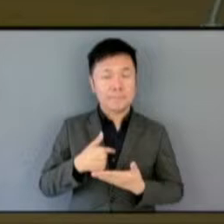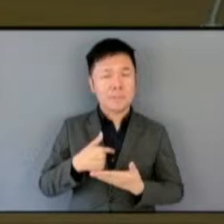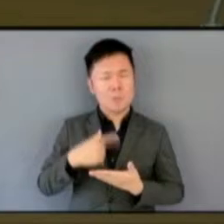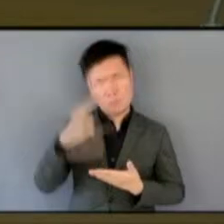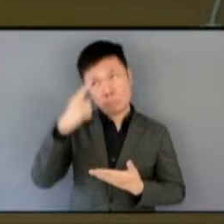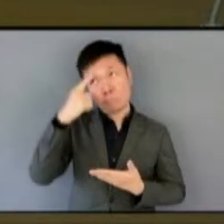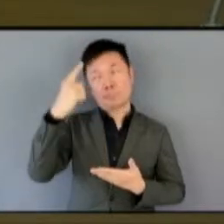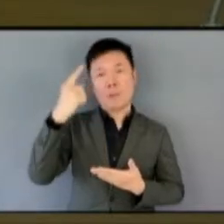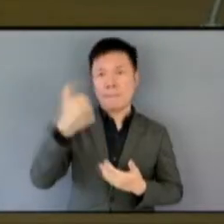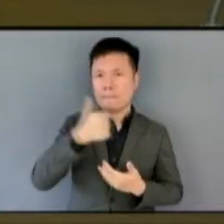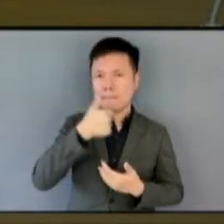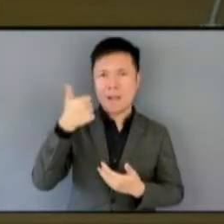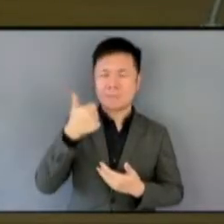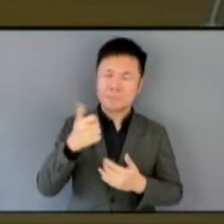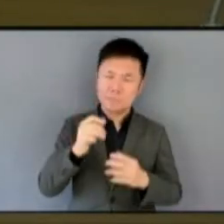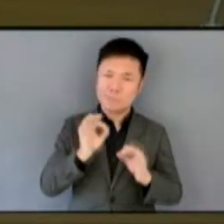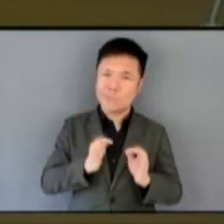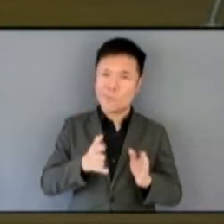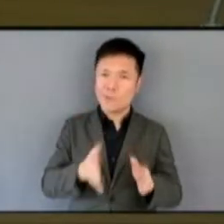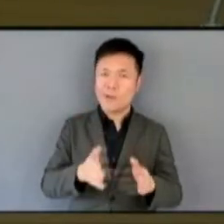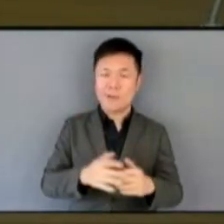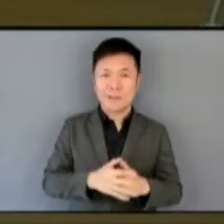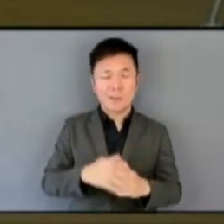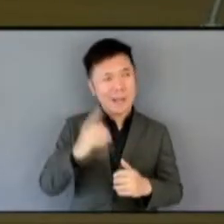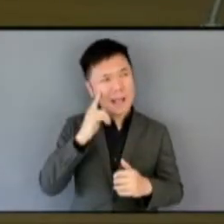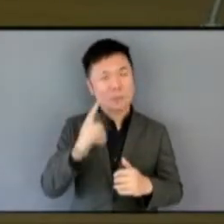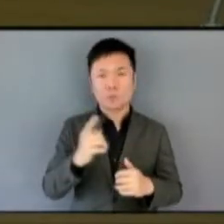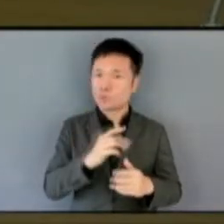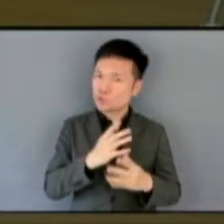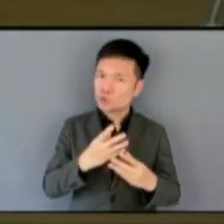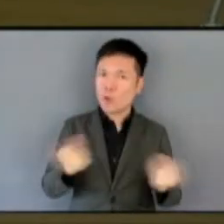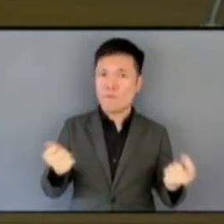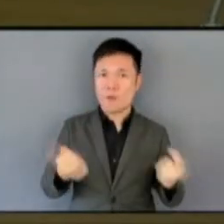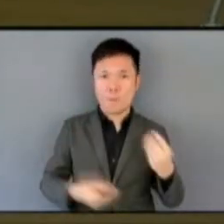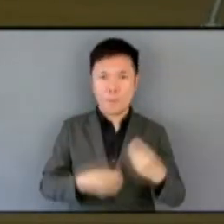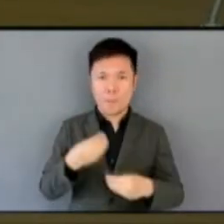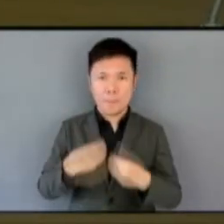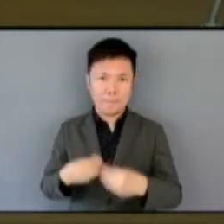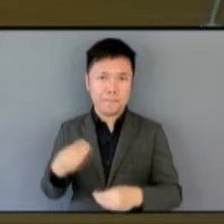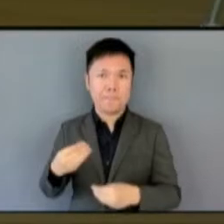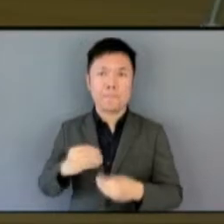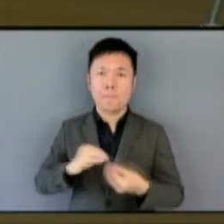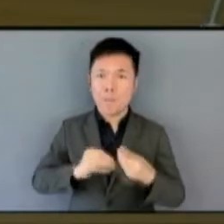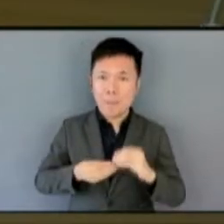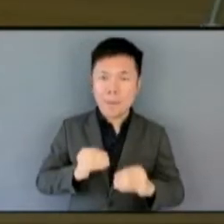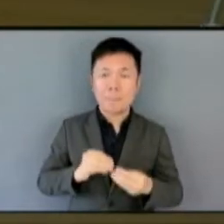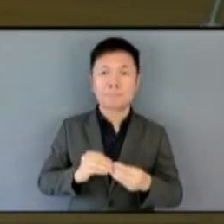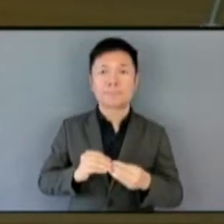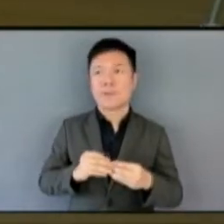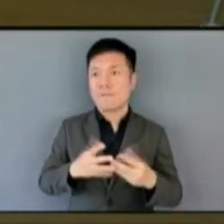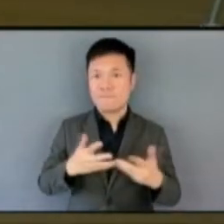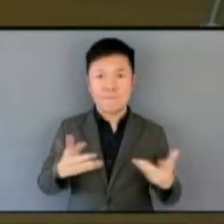по преодолению вызовов в социально-трудовой сфере. Благодарю за внимание.